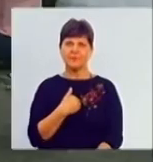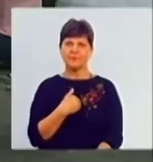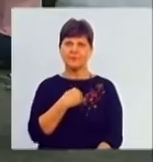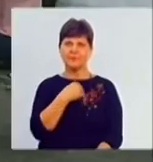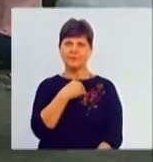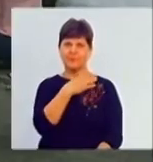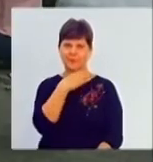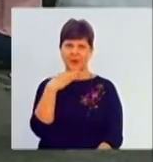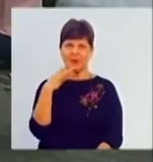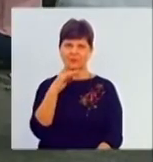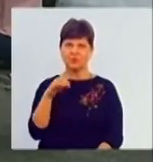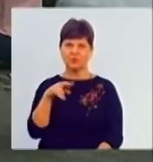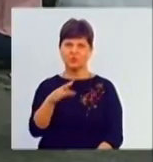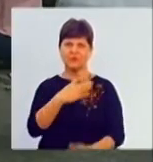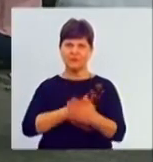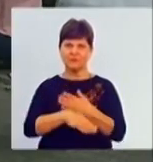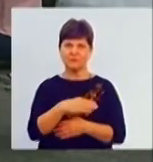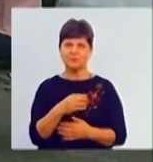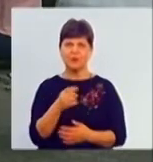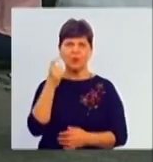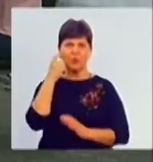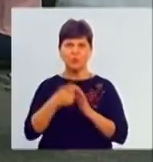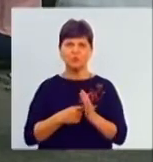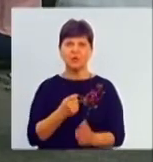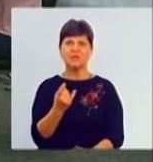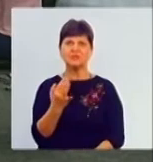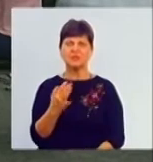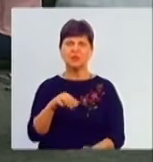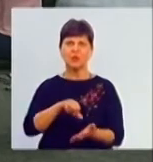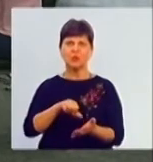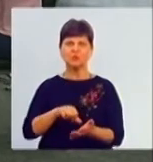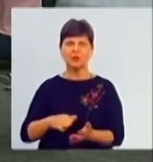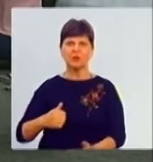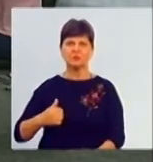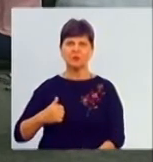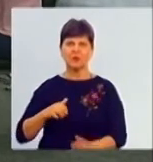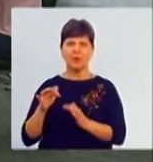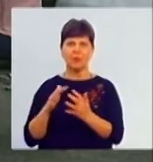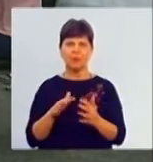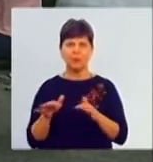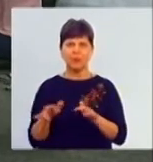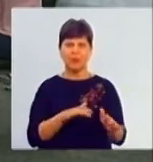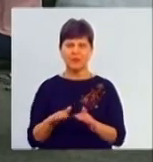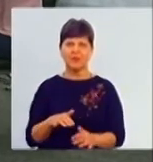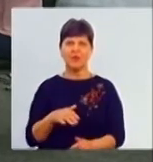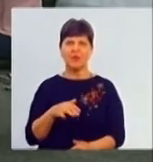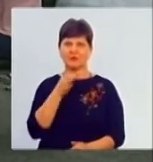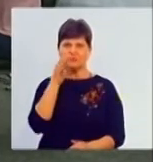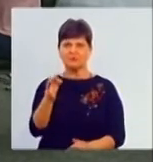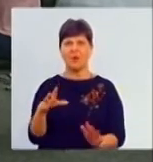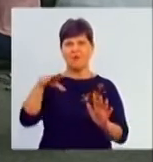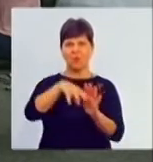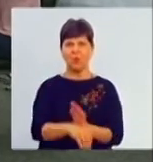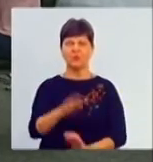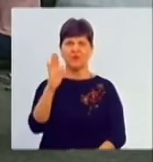Совбез. Ви знаєте, скільки учасник війни отримує зарплату. Вони мені говорять, що входив в пенсію і